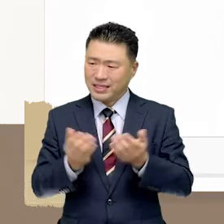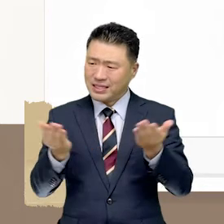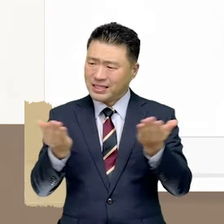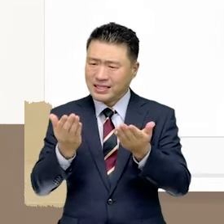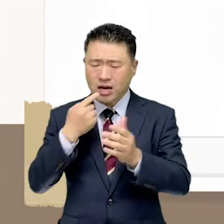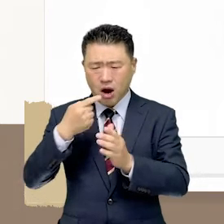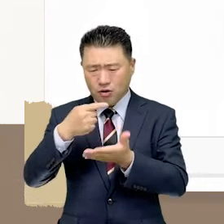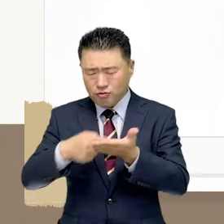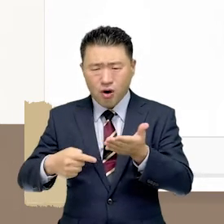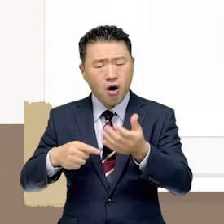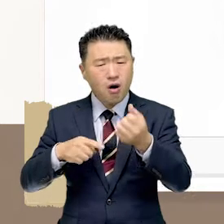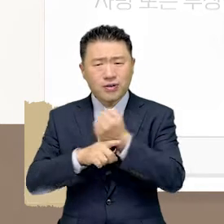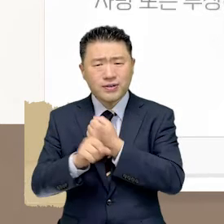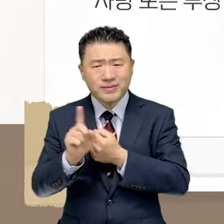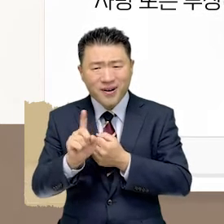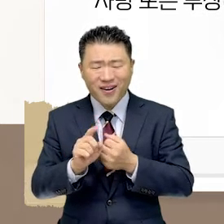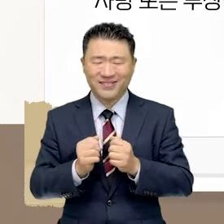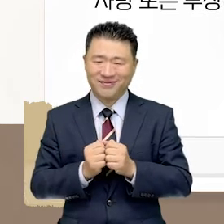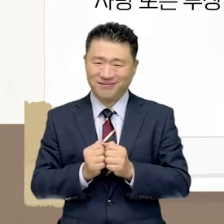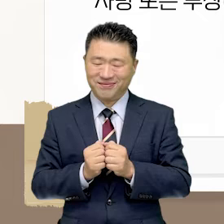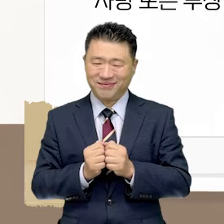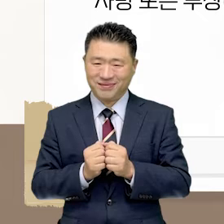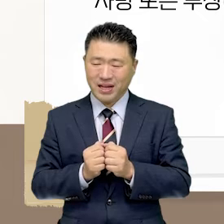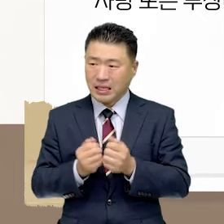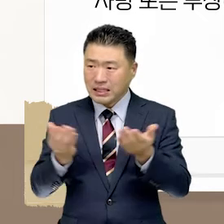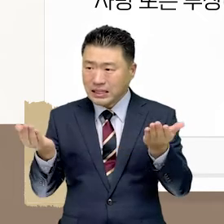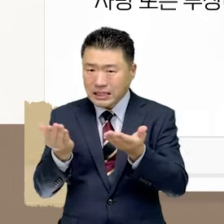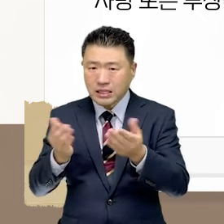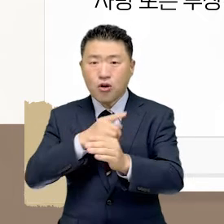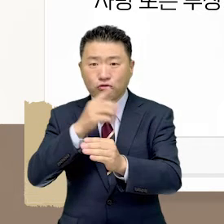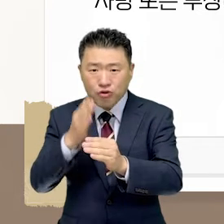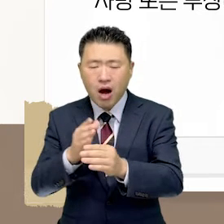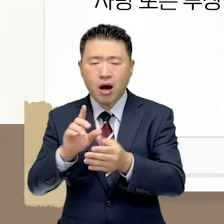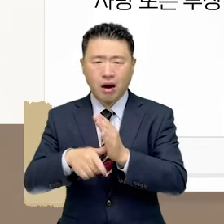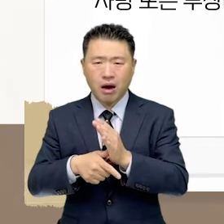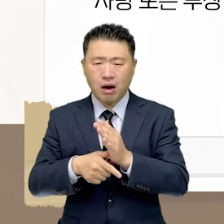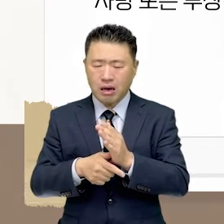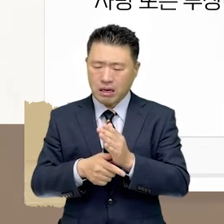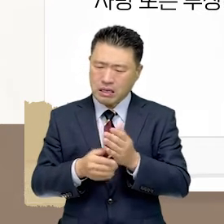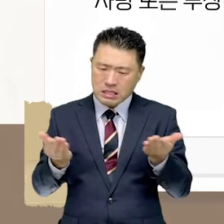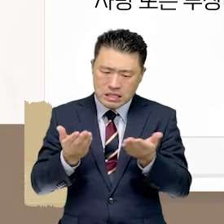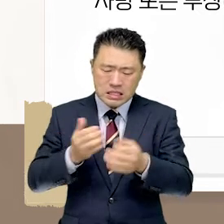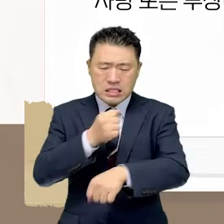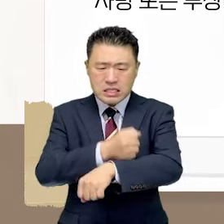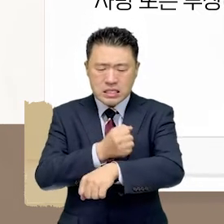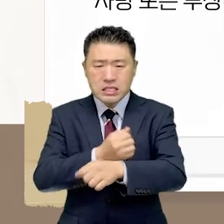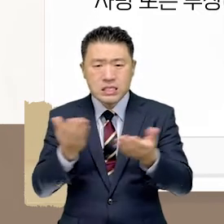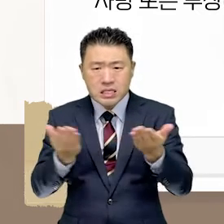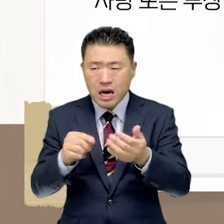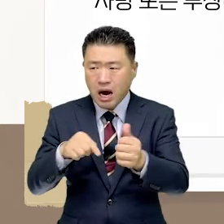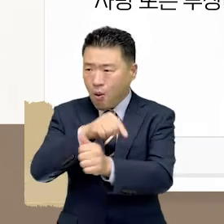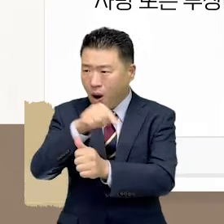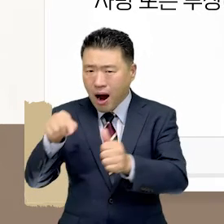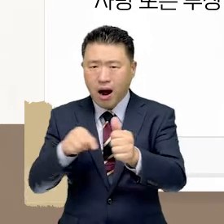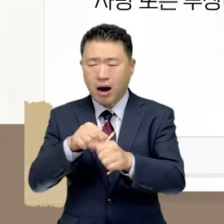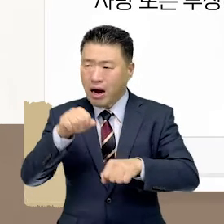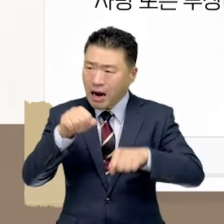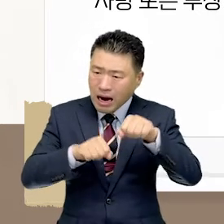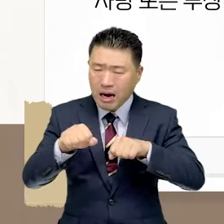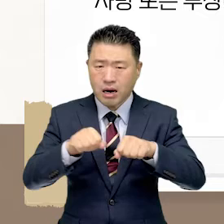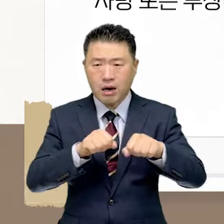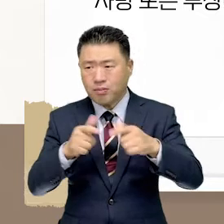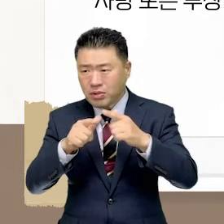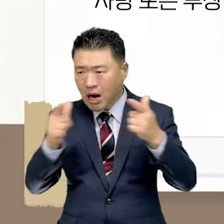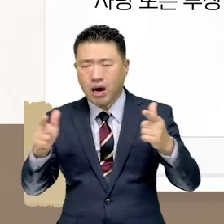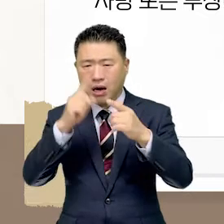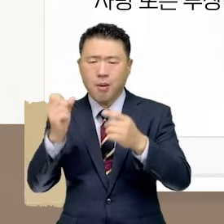산업재해의 뜻을 알아보겠습니다. 산업재해는 근로자가 노동 과정에서 작업 환경 또는 작업 행동 등